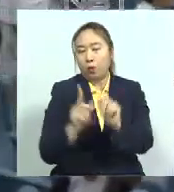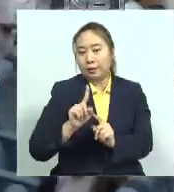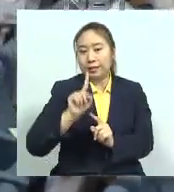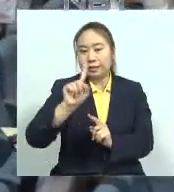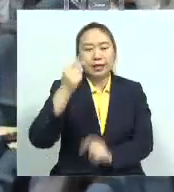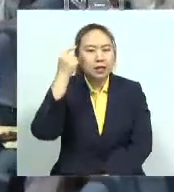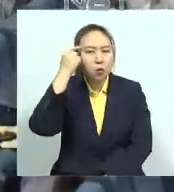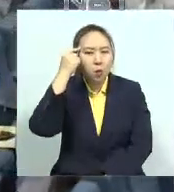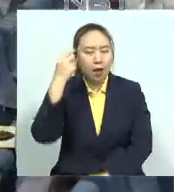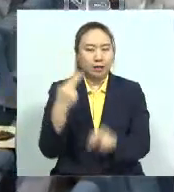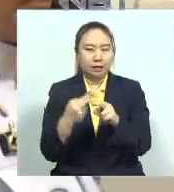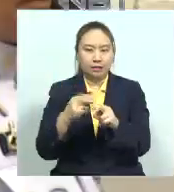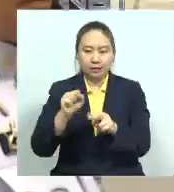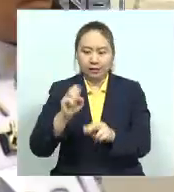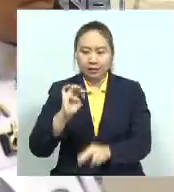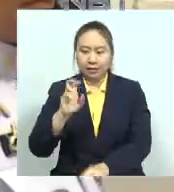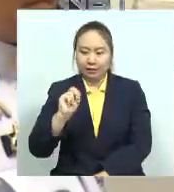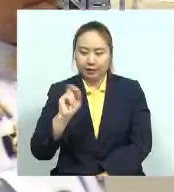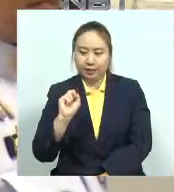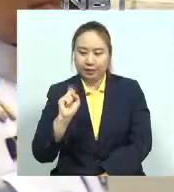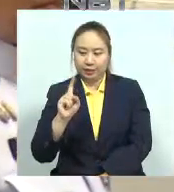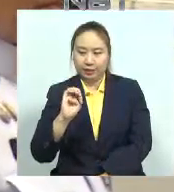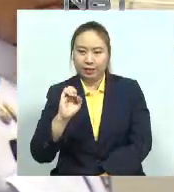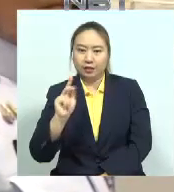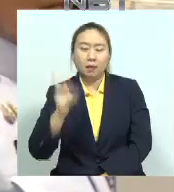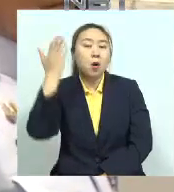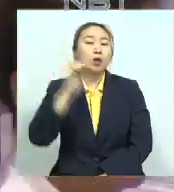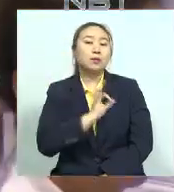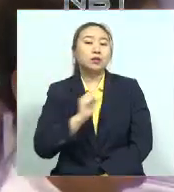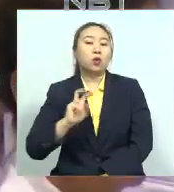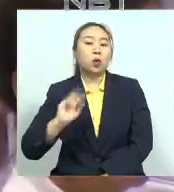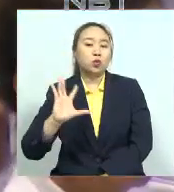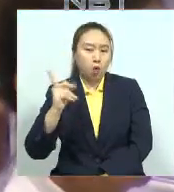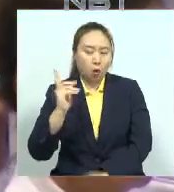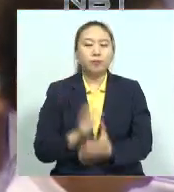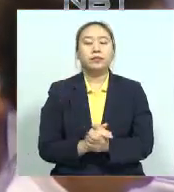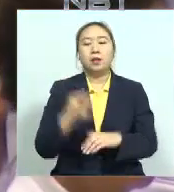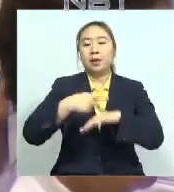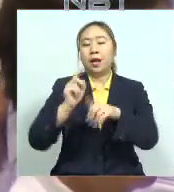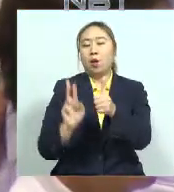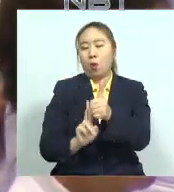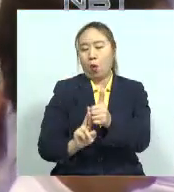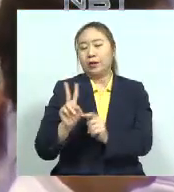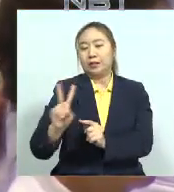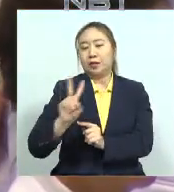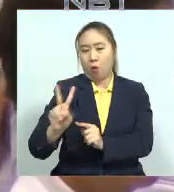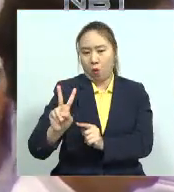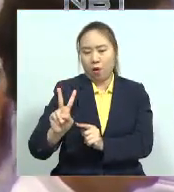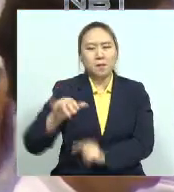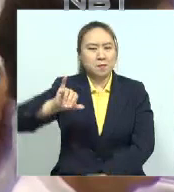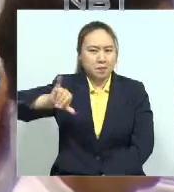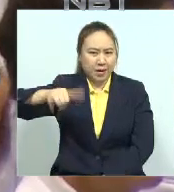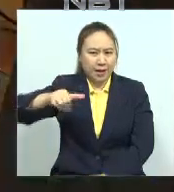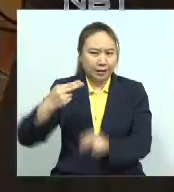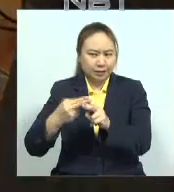1คาดว่าจะเป็นพลเอกสิงห์ศึกสิงห์ไพรอดีตสมาชิกสนช.ครับส่วนรองประธานวุฒิสภาคนที่2มีรายงานว่าอาจจะเป็น